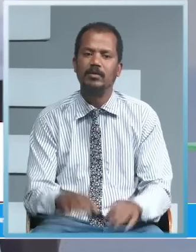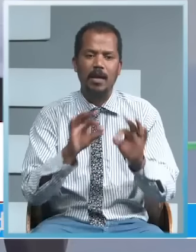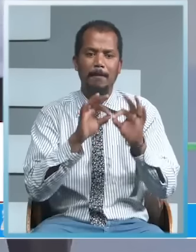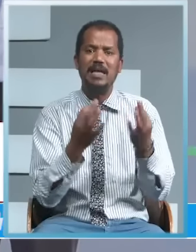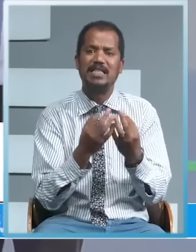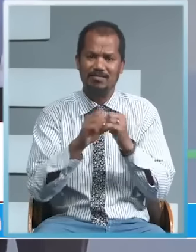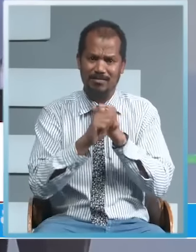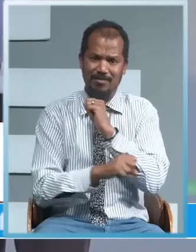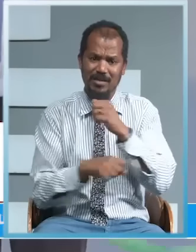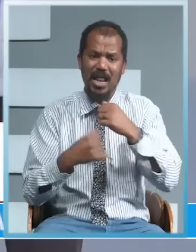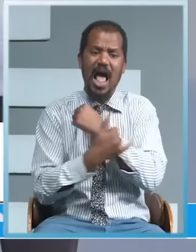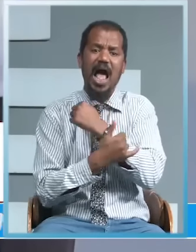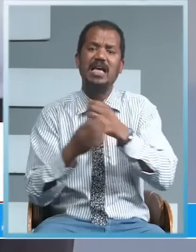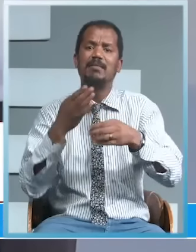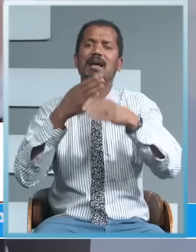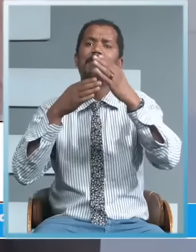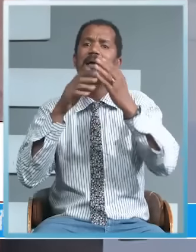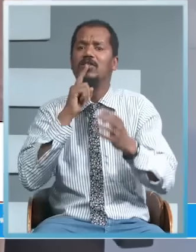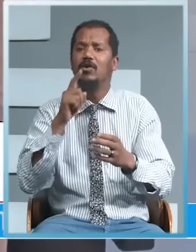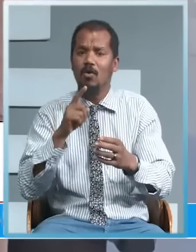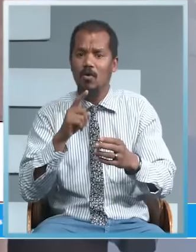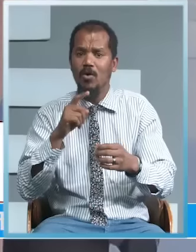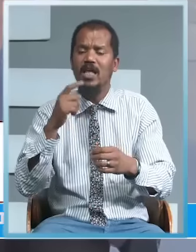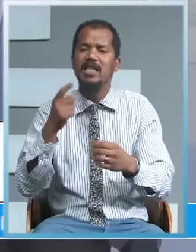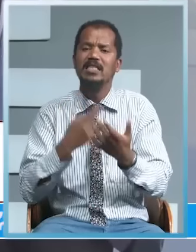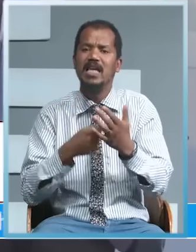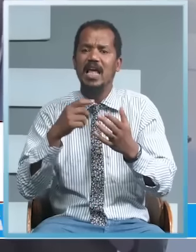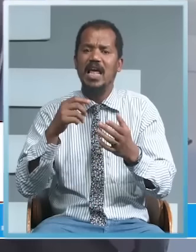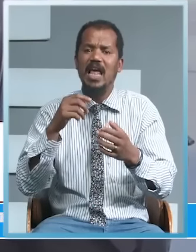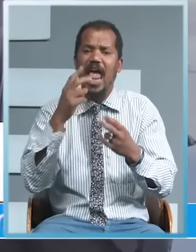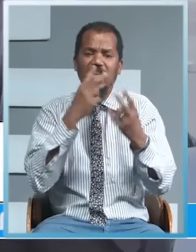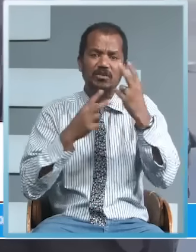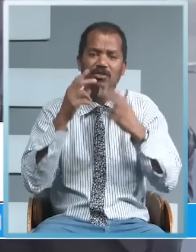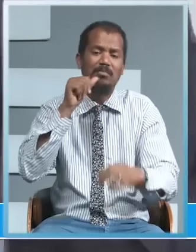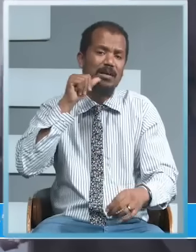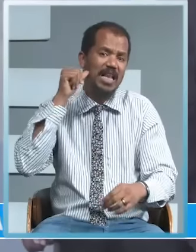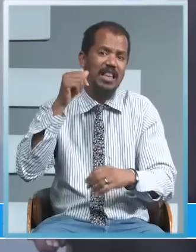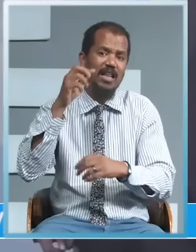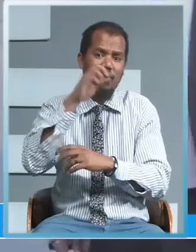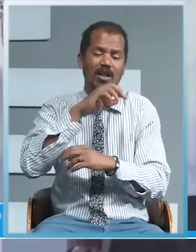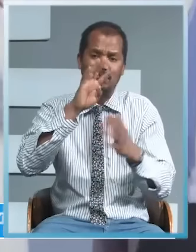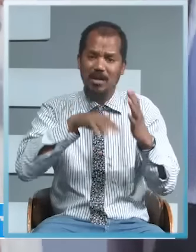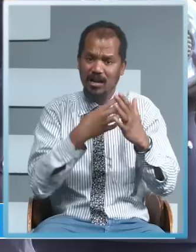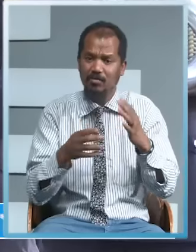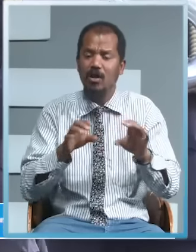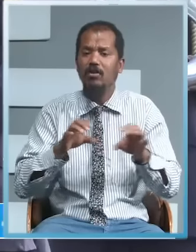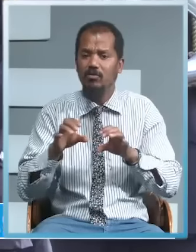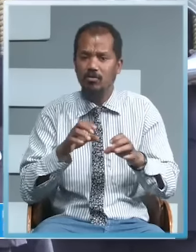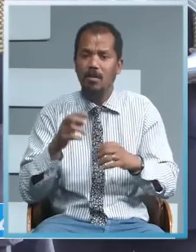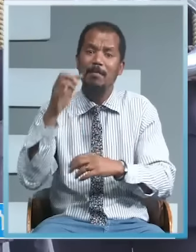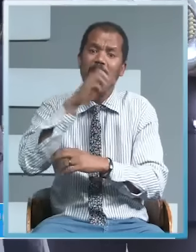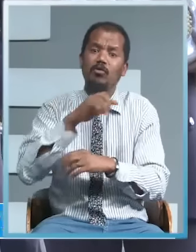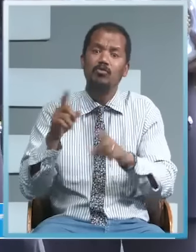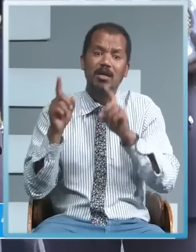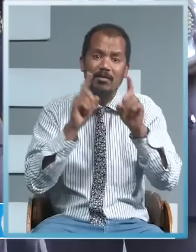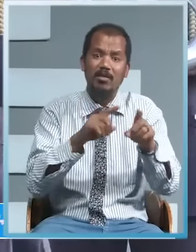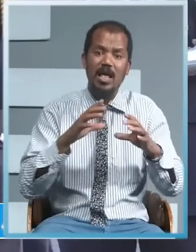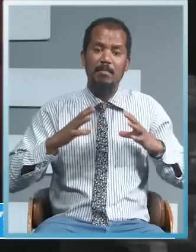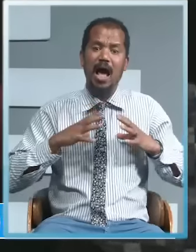ቤተሰብ መመስረት ሀገርን መገንባት ነው በሚል መሪ ቃል የካርኒቫል አካል የሆነው ኤግዚቢሽን በትላንትናው ዕለት መርሃ ግብሩን አካሂዷል። በዕለቱም